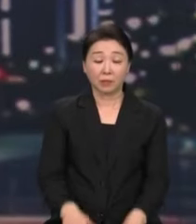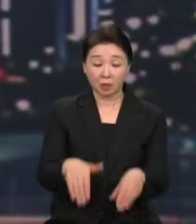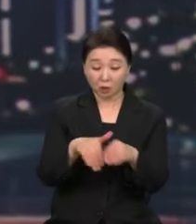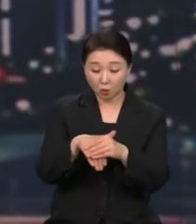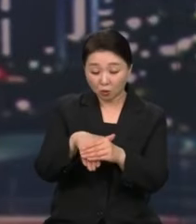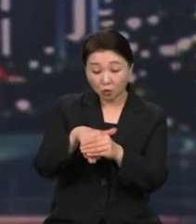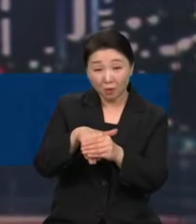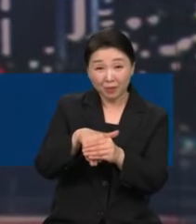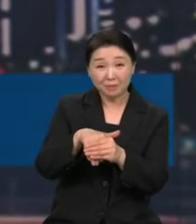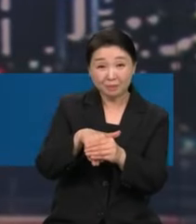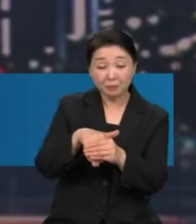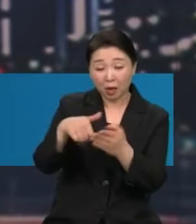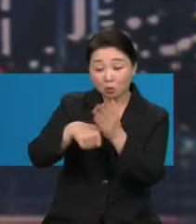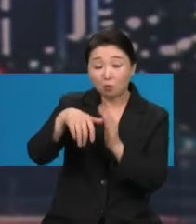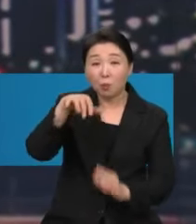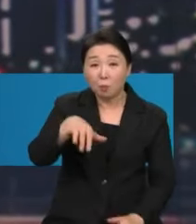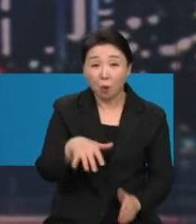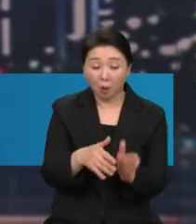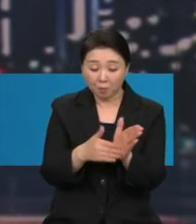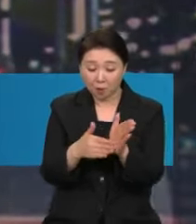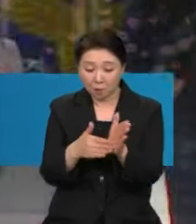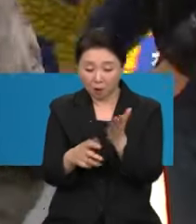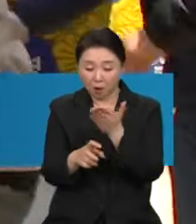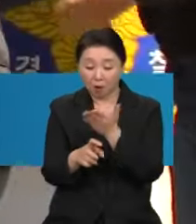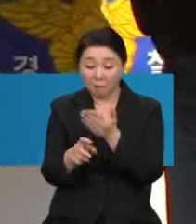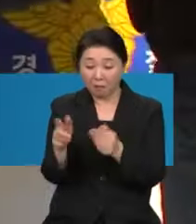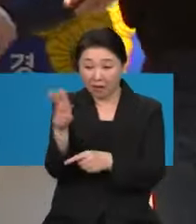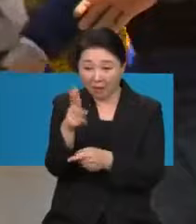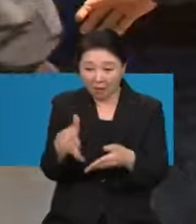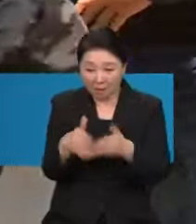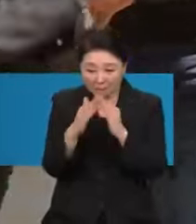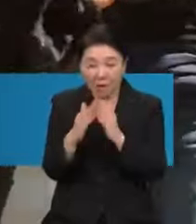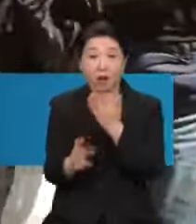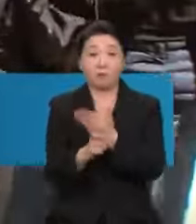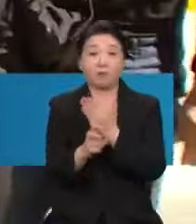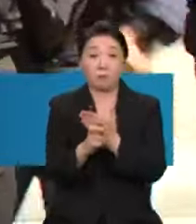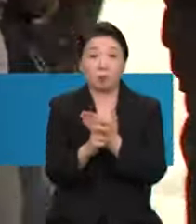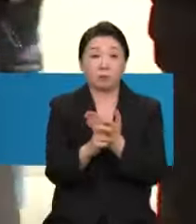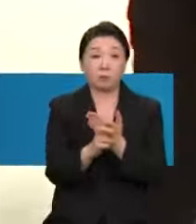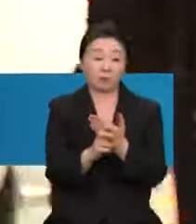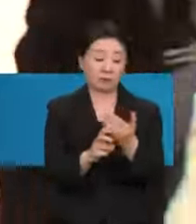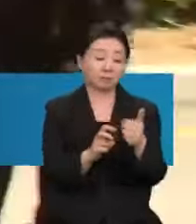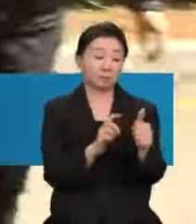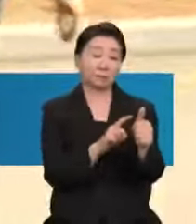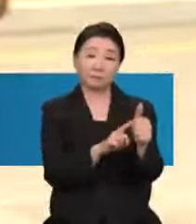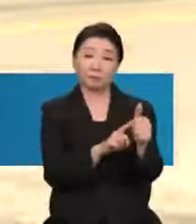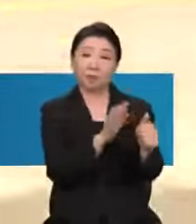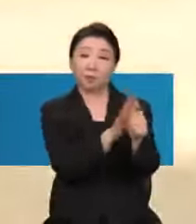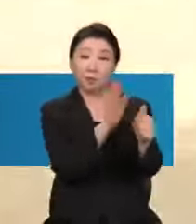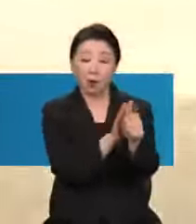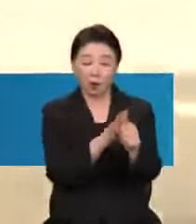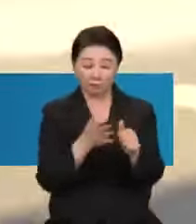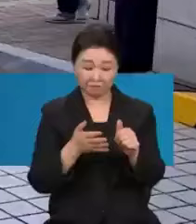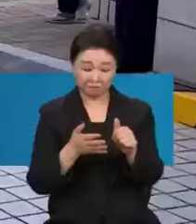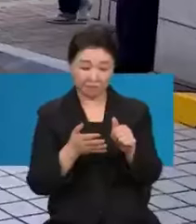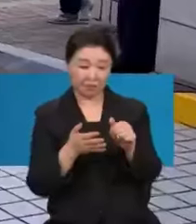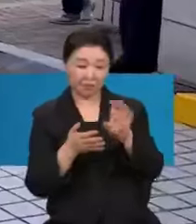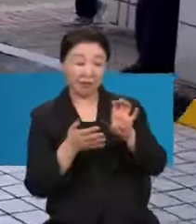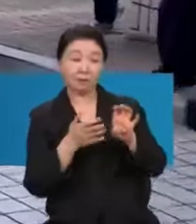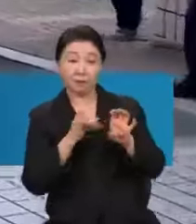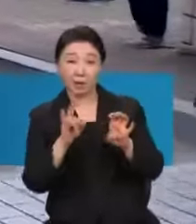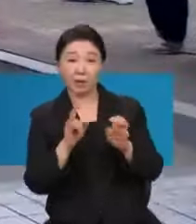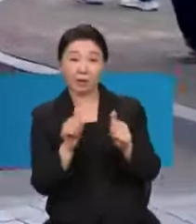총선 투표소에 몰래 불법 카메라를 설치한 40대 남성 유튜버를 도운 공범 2명에 대해 경찰이 구속영장을